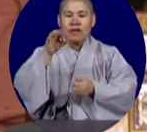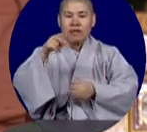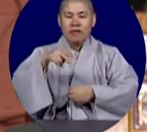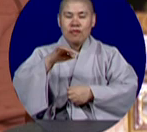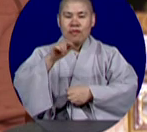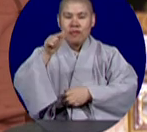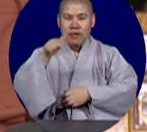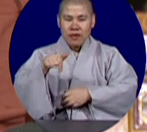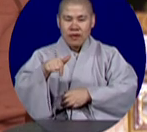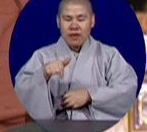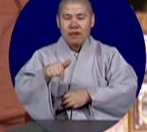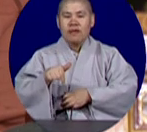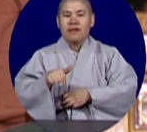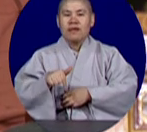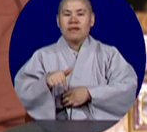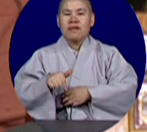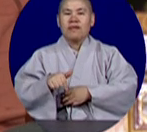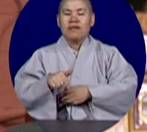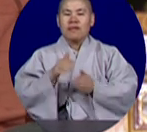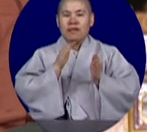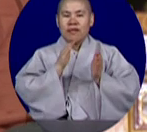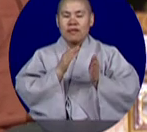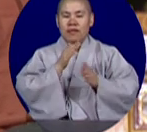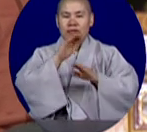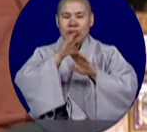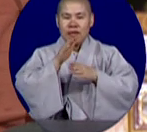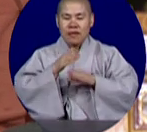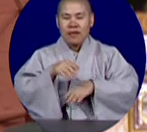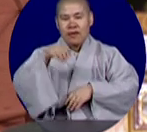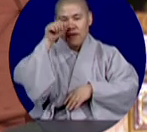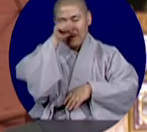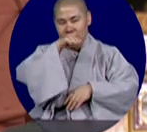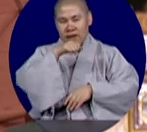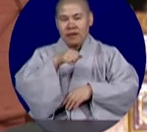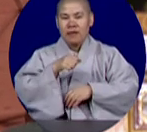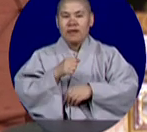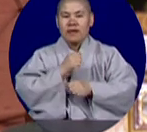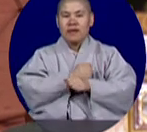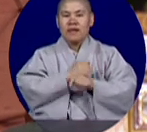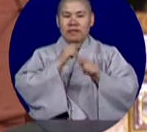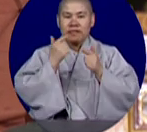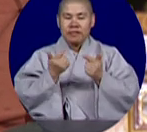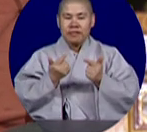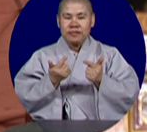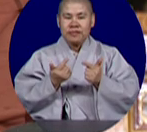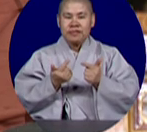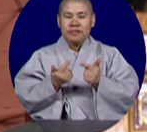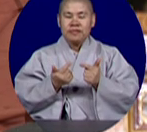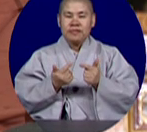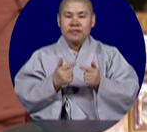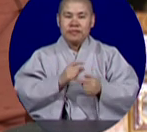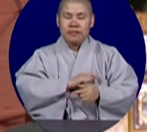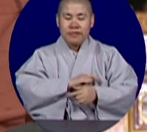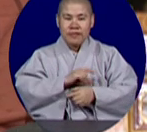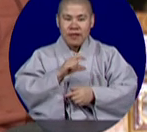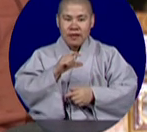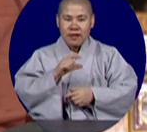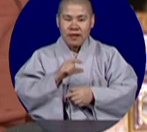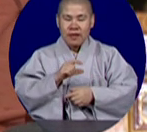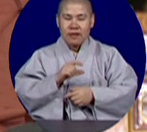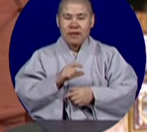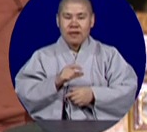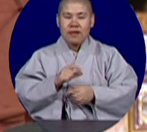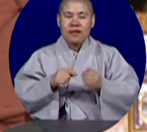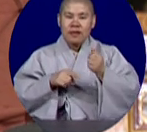그냥 대충 넘어가는 게 아니라 그 명칭,